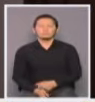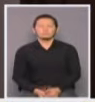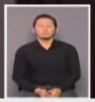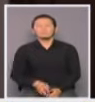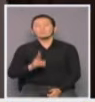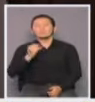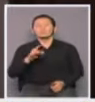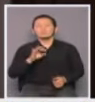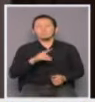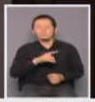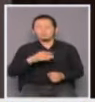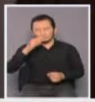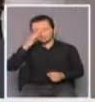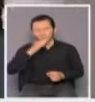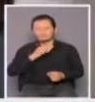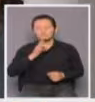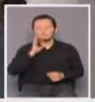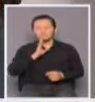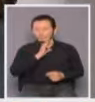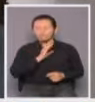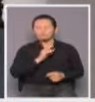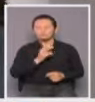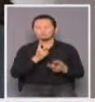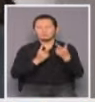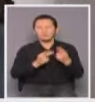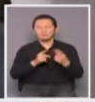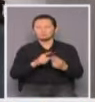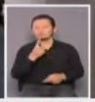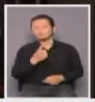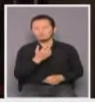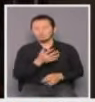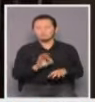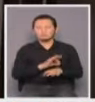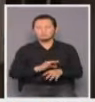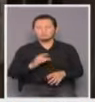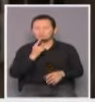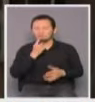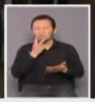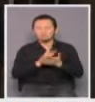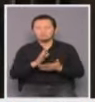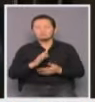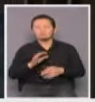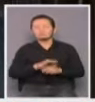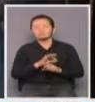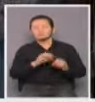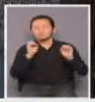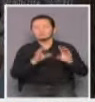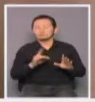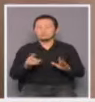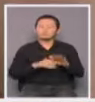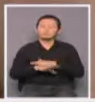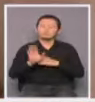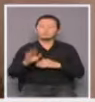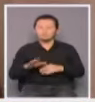Кайрат Алипанов – отец и мать в одном лице для своей многодетной семьи. Его жена, не выдержав трудности быта, оставила детей мужу и ушла от